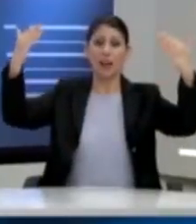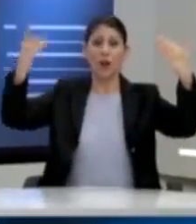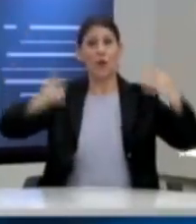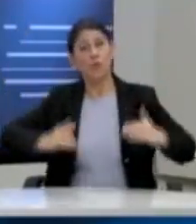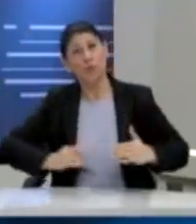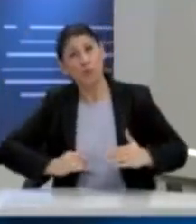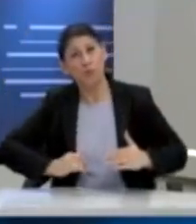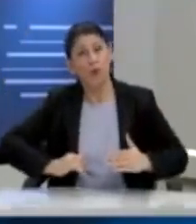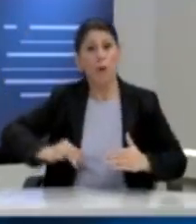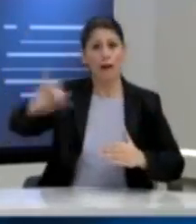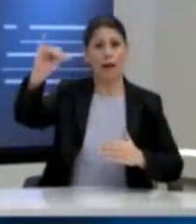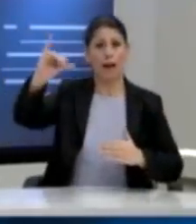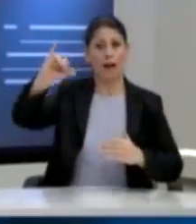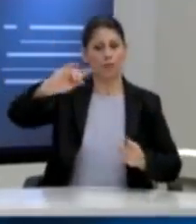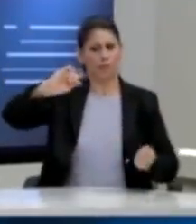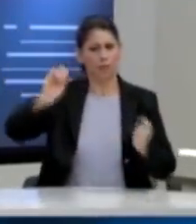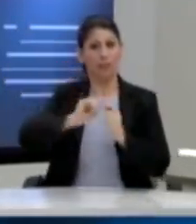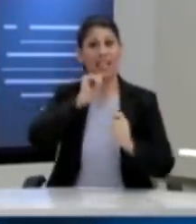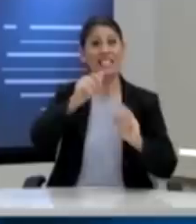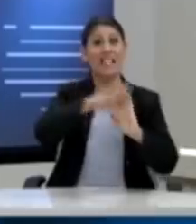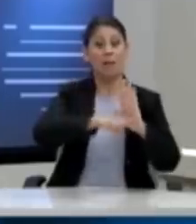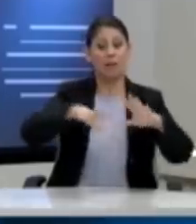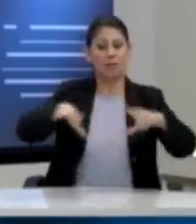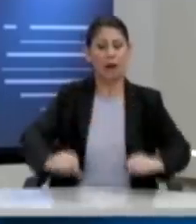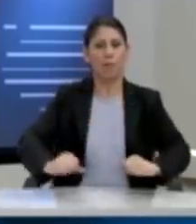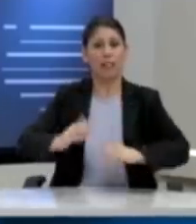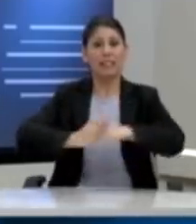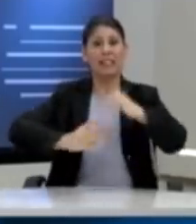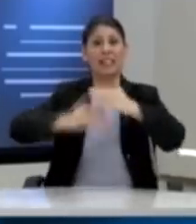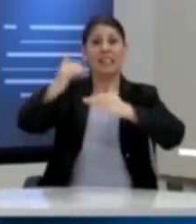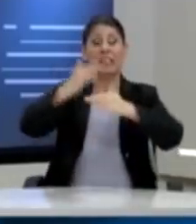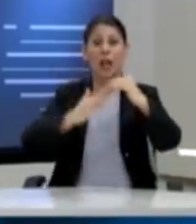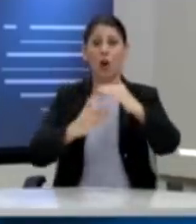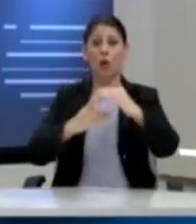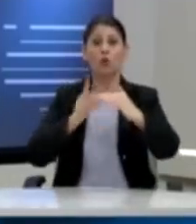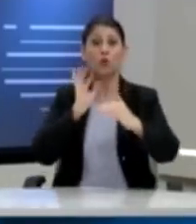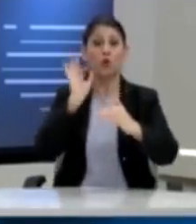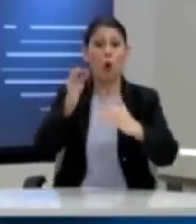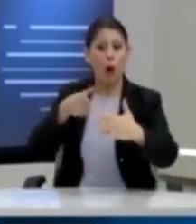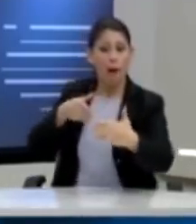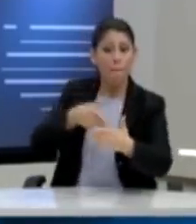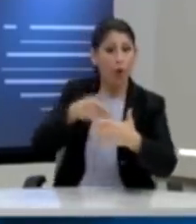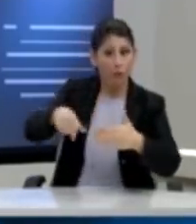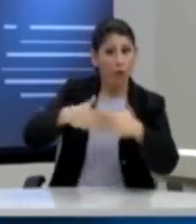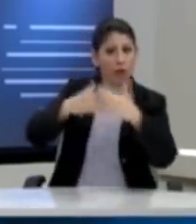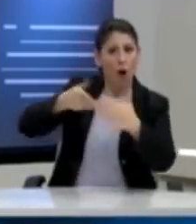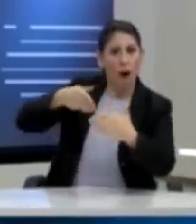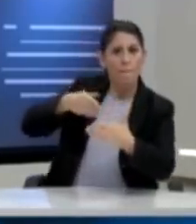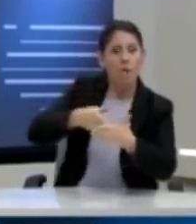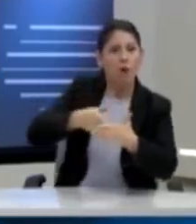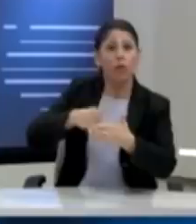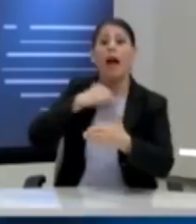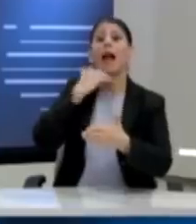παραπέρα. Συνταγματοποιημένα τύχη. Για να βάζουν εμπόδια στο λαό. Να